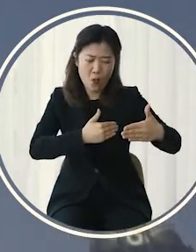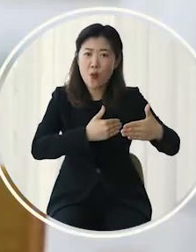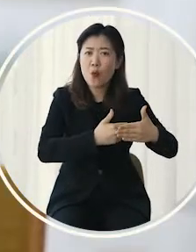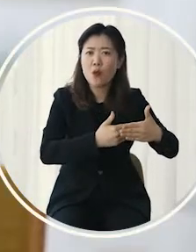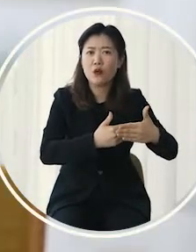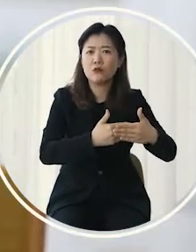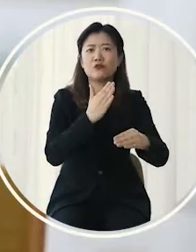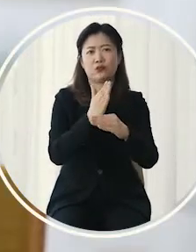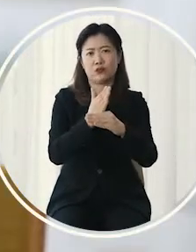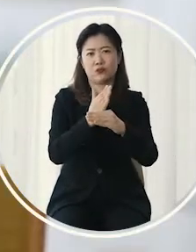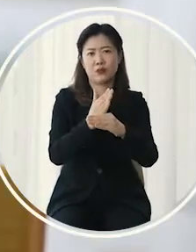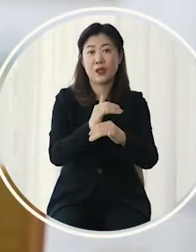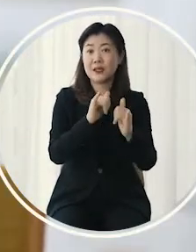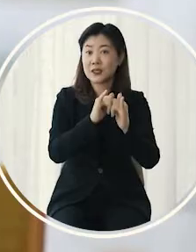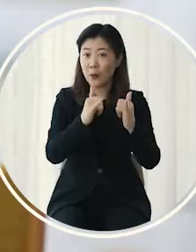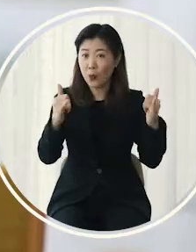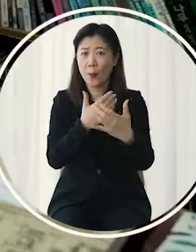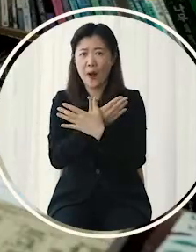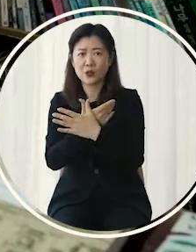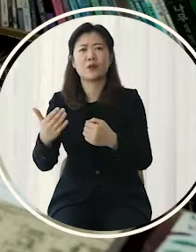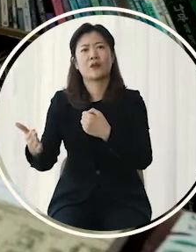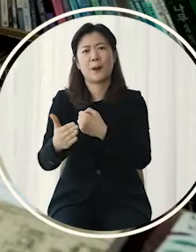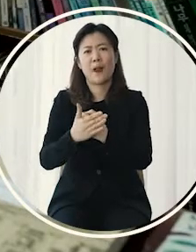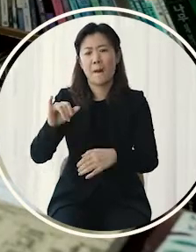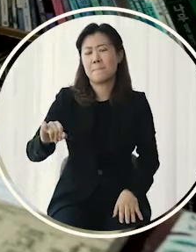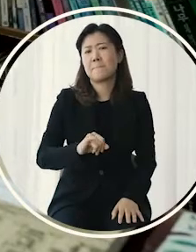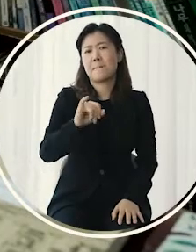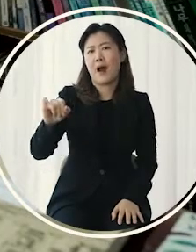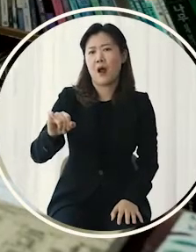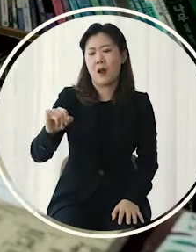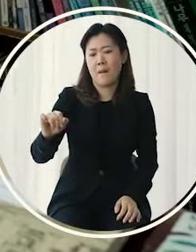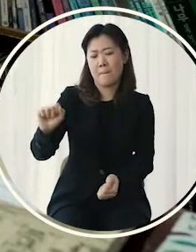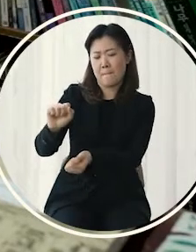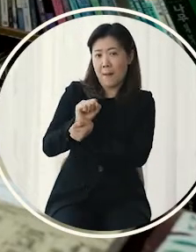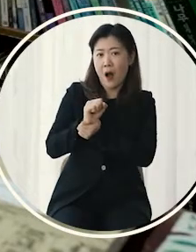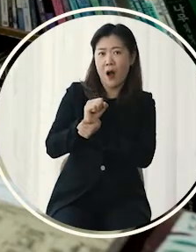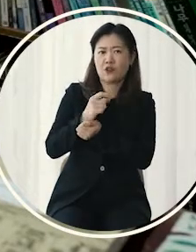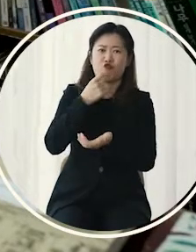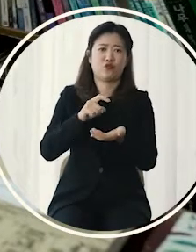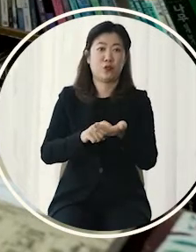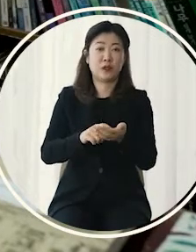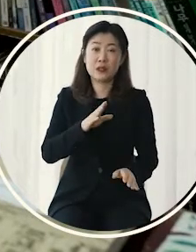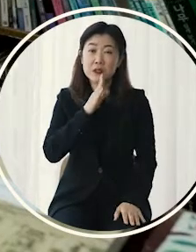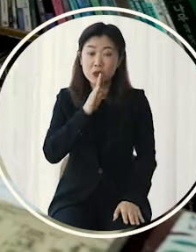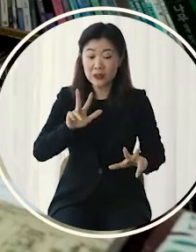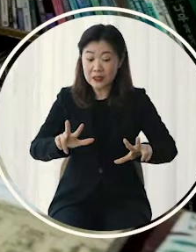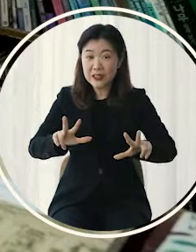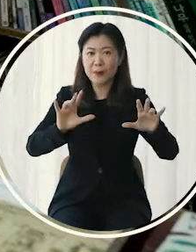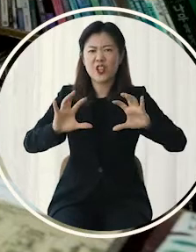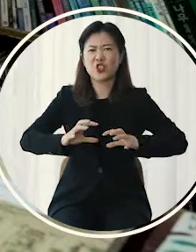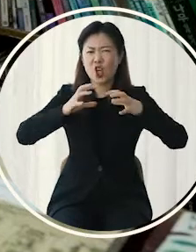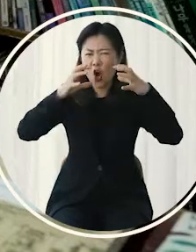됐대요. 그러면 뭔가 사람도 이 박쥐에 의한 그런 바이러스 감염에 노출이 되기도 하고, 실제로 지금 전